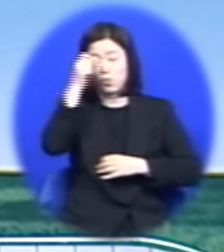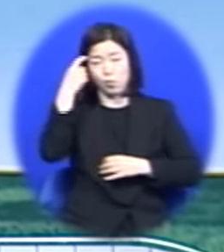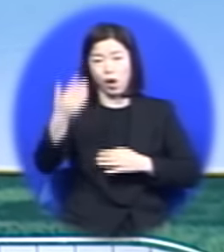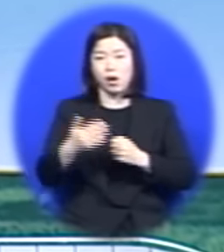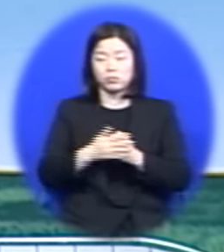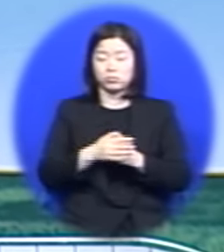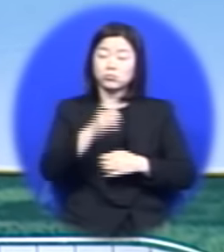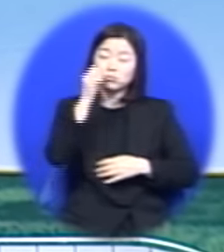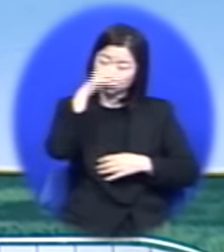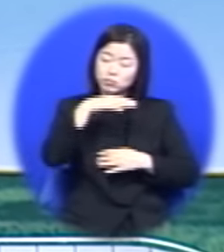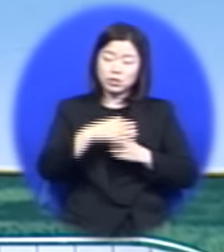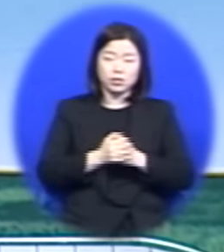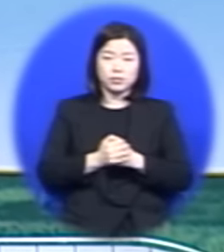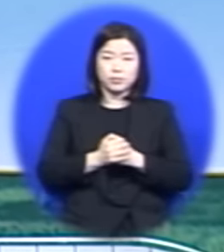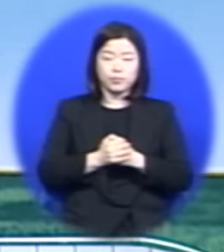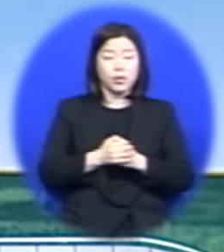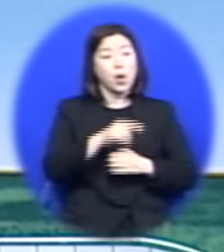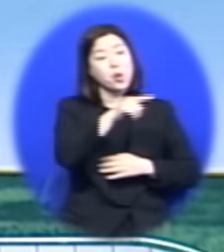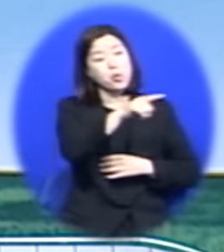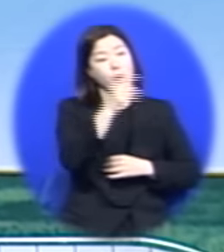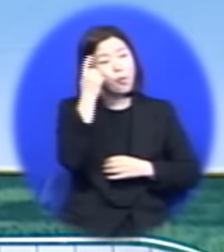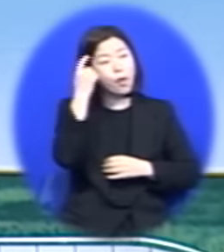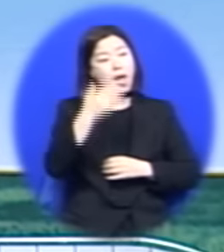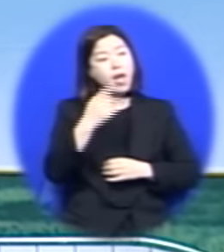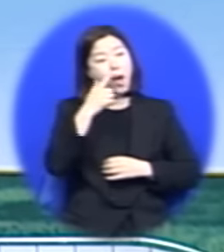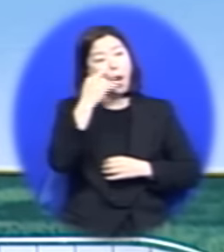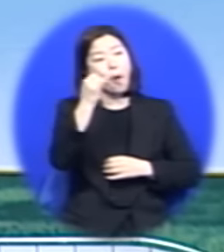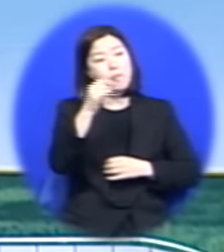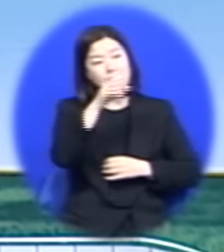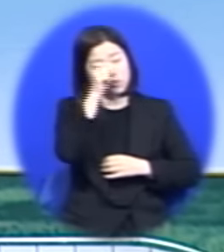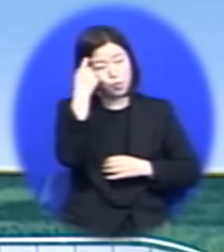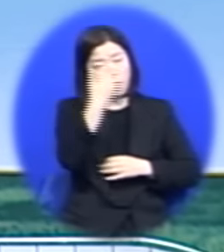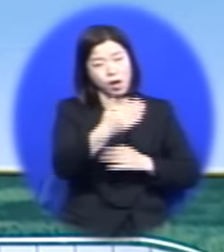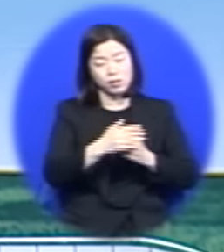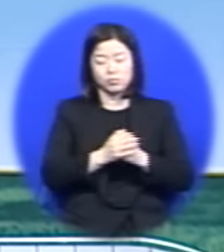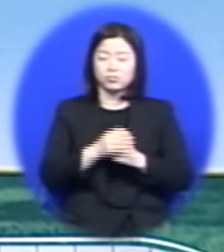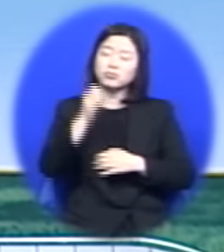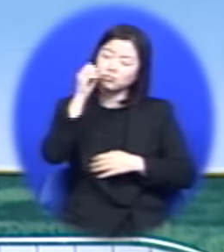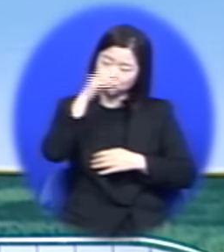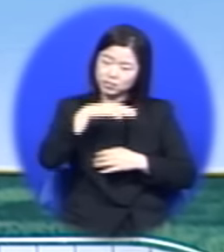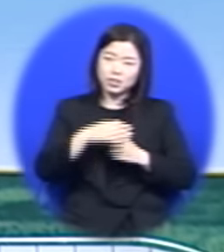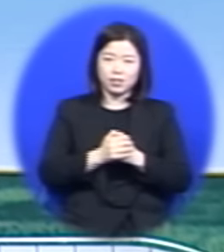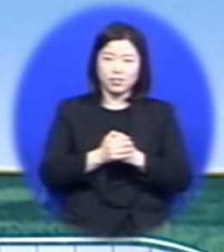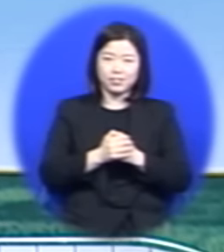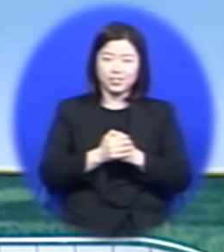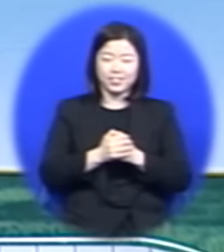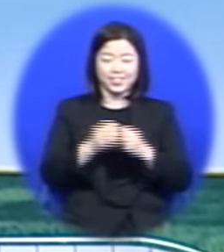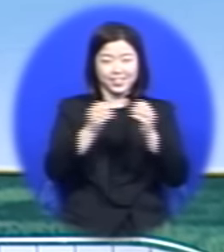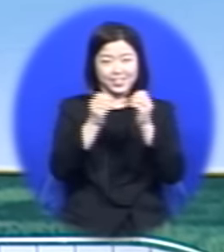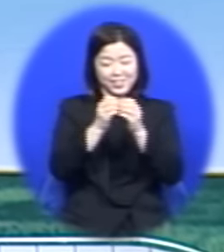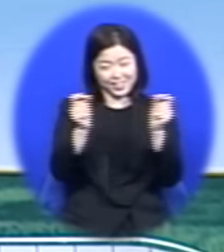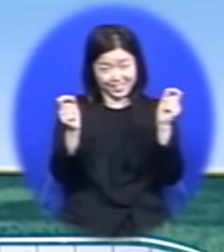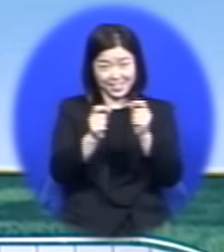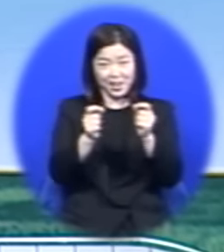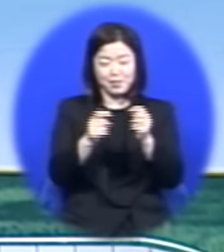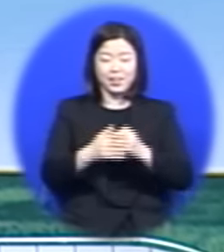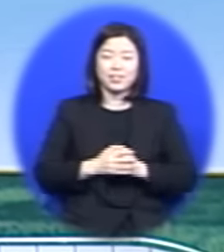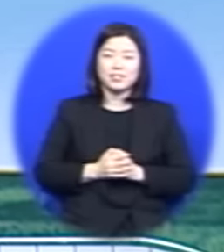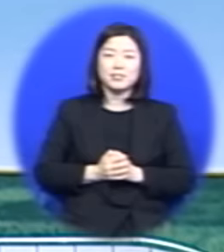그냥. 넌 왜 엄마가 좋아? 그냥. 아주 시가 짧아요. 네.